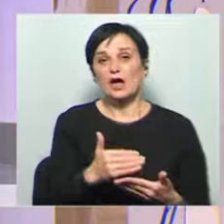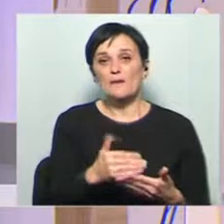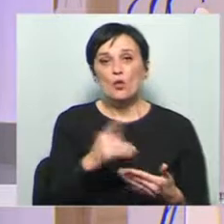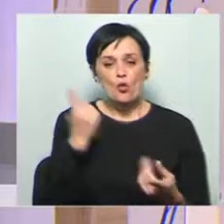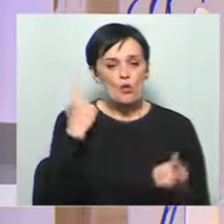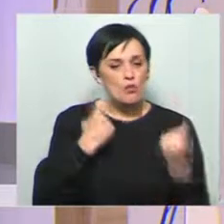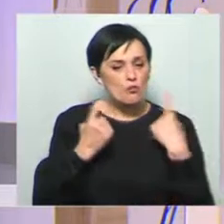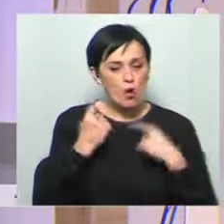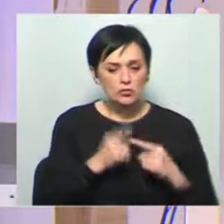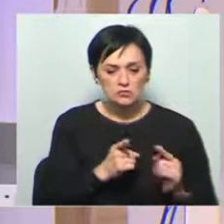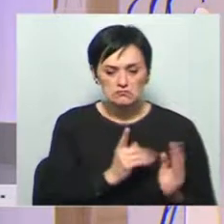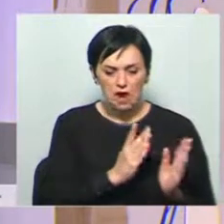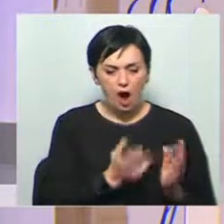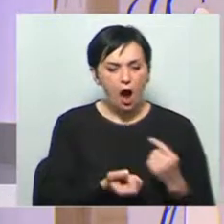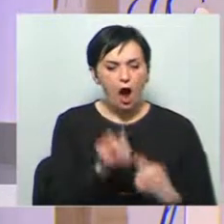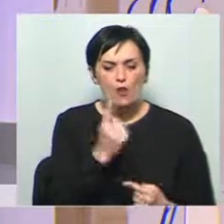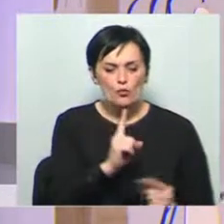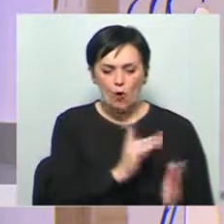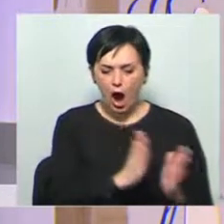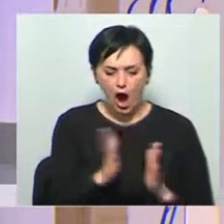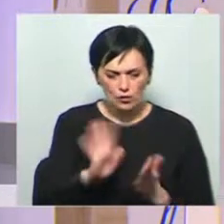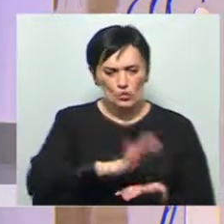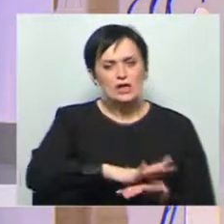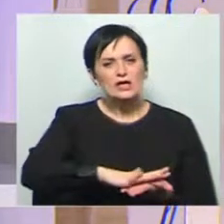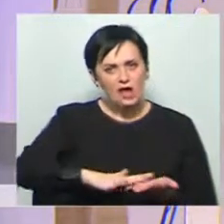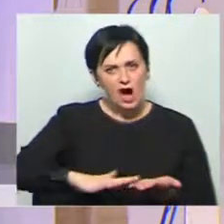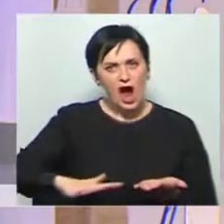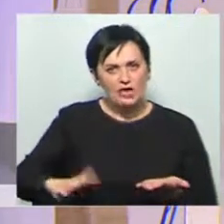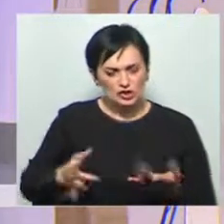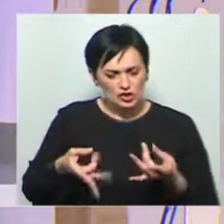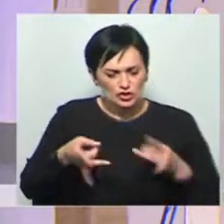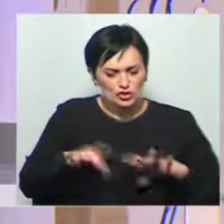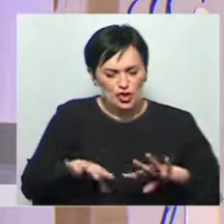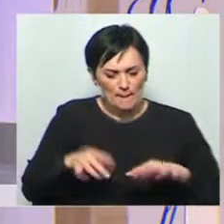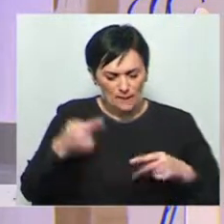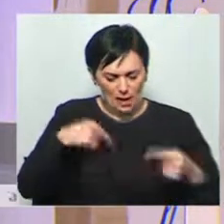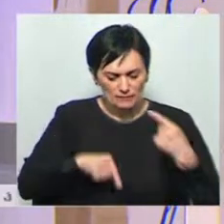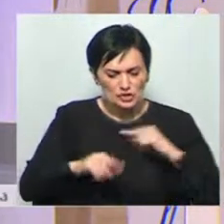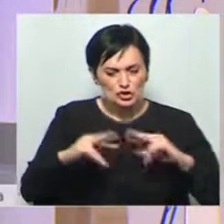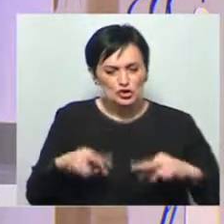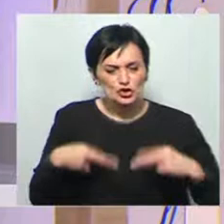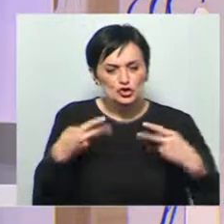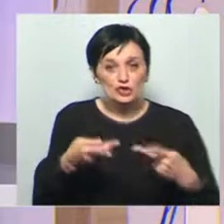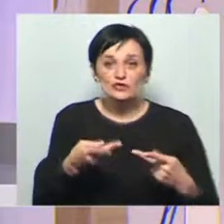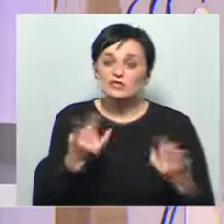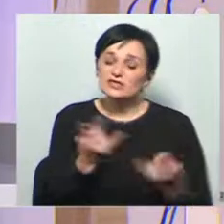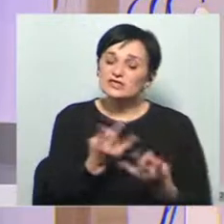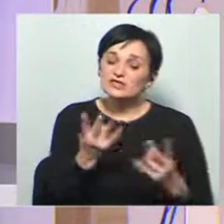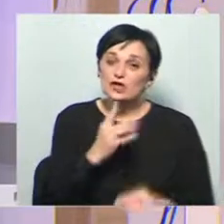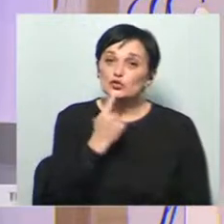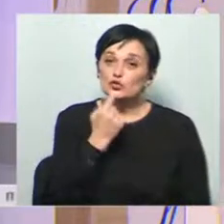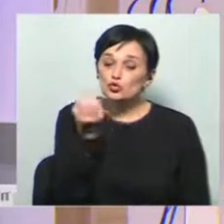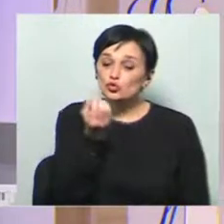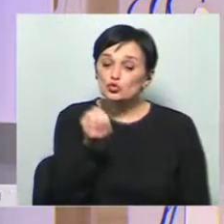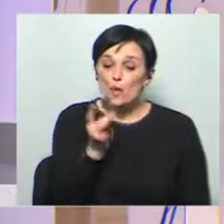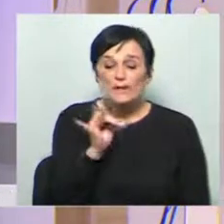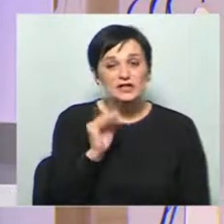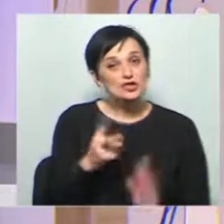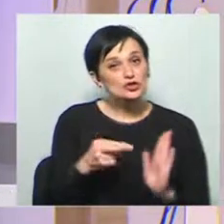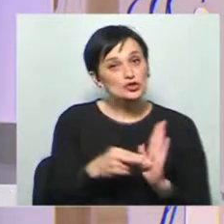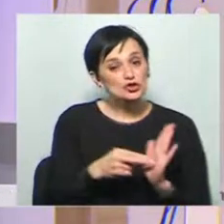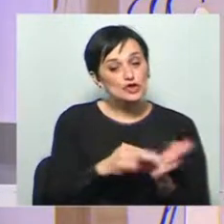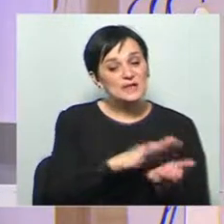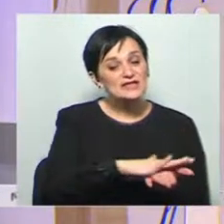მონაცემი არ მოწესრიგდა, ხანგრძლივად რჩება შეცვლილი და საჭიროა თუ არა თრომბოზის რისკის შეფასება